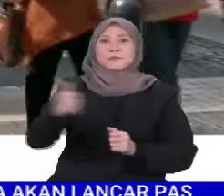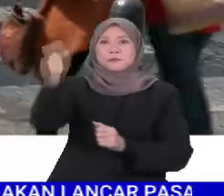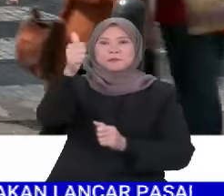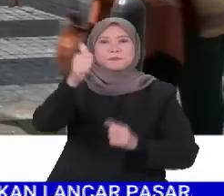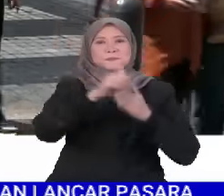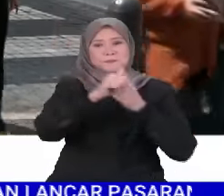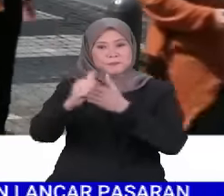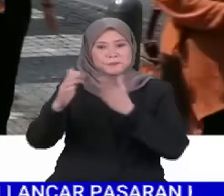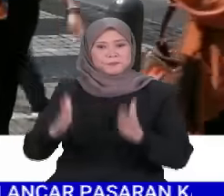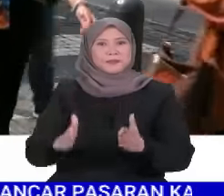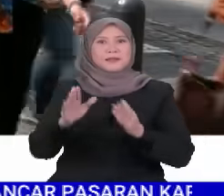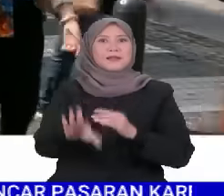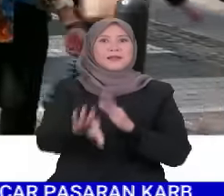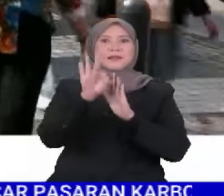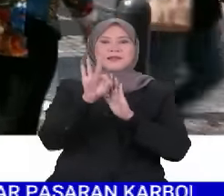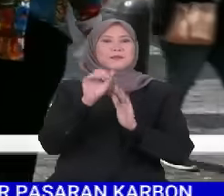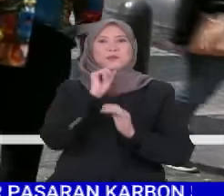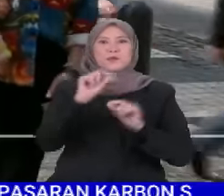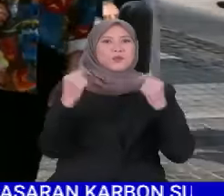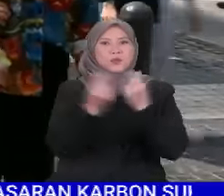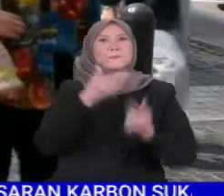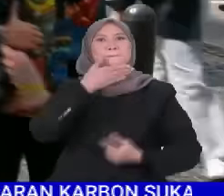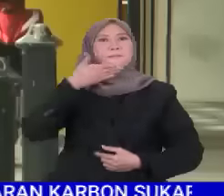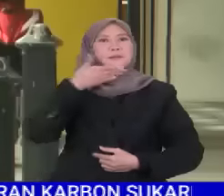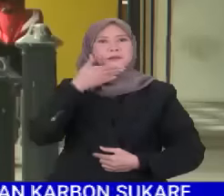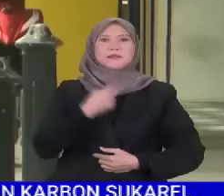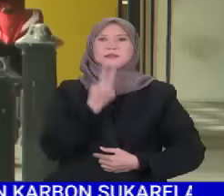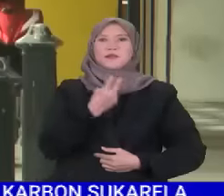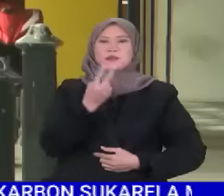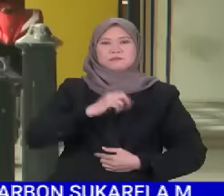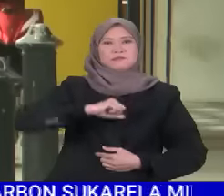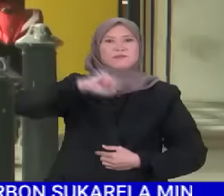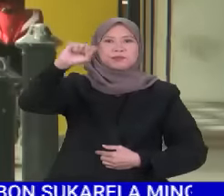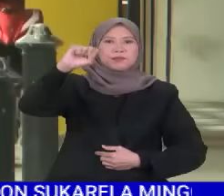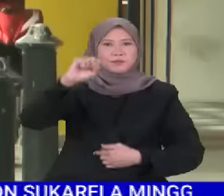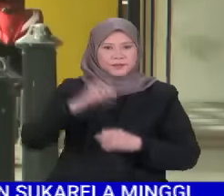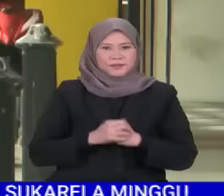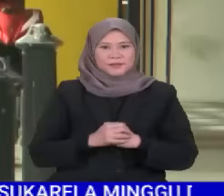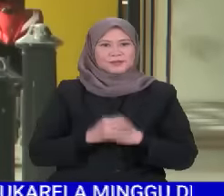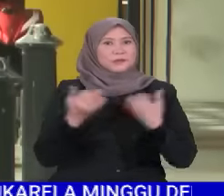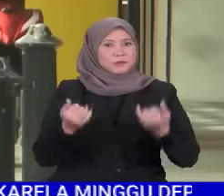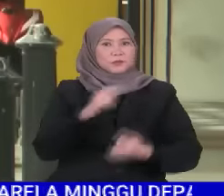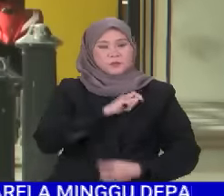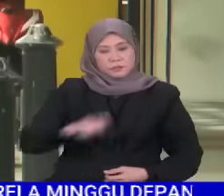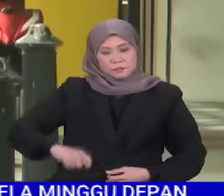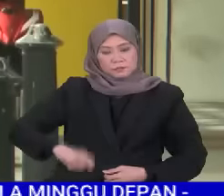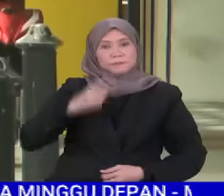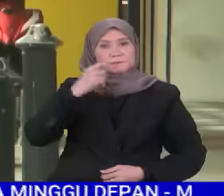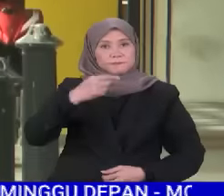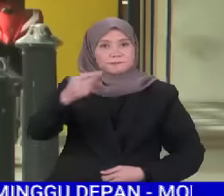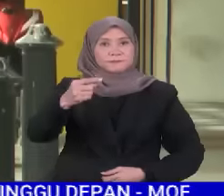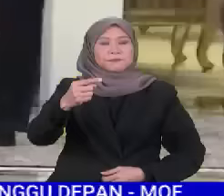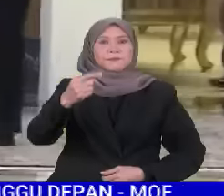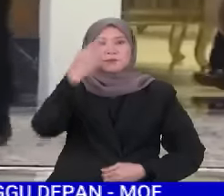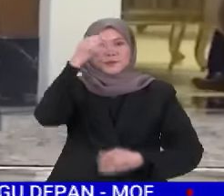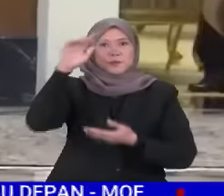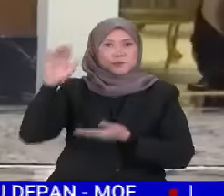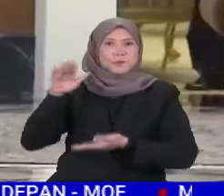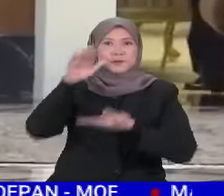pemimpin yang dilantik dan bukan lagi golongan beliau yang bersuara lantang tuanku muhrita demikian menyusuri